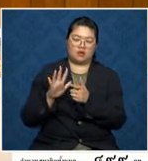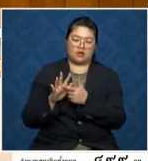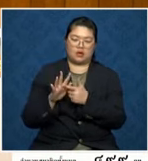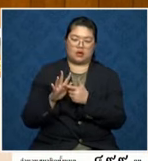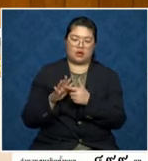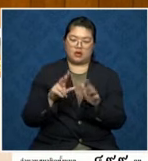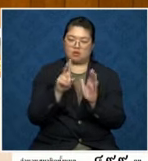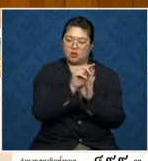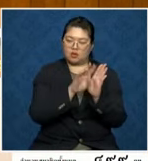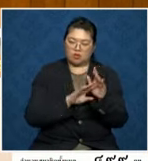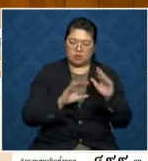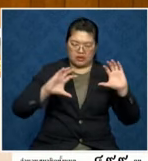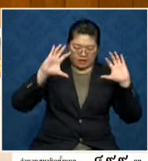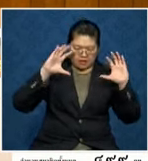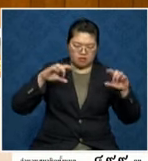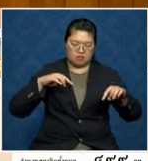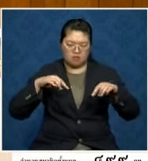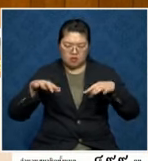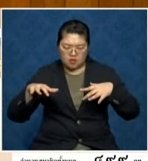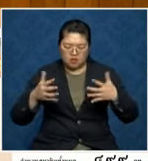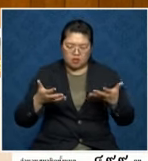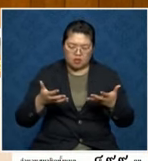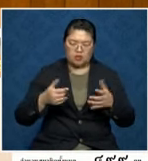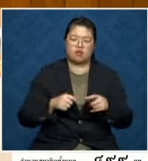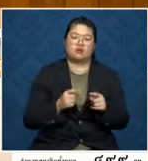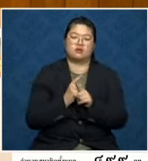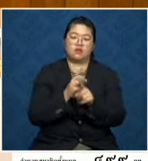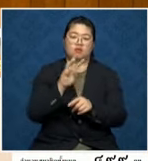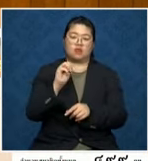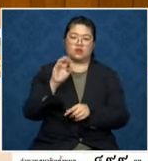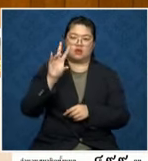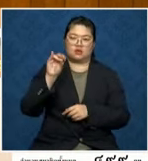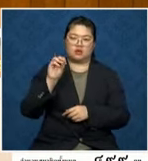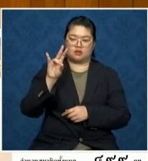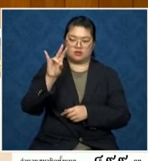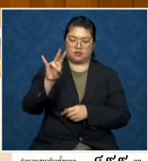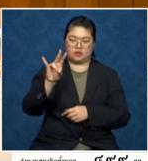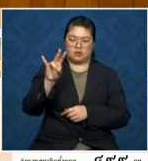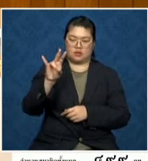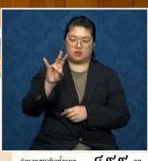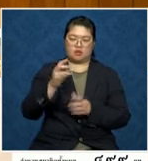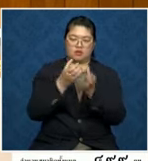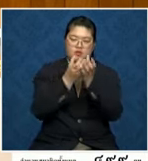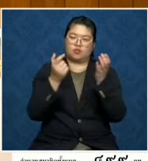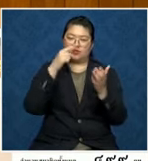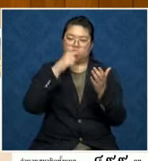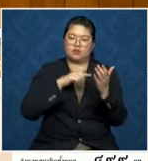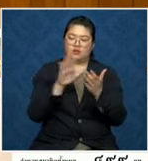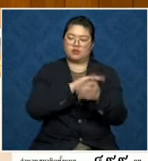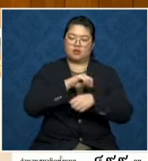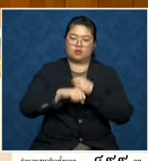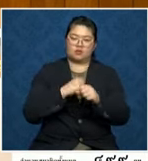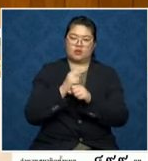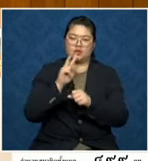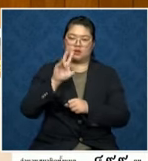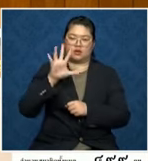ายของรัฐตามมาตรา77ของรัฐธรรมนูญราชอาณาจักรไทย